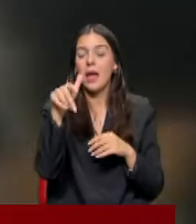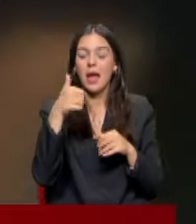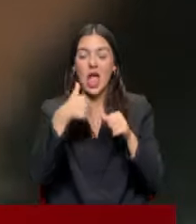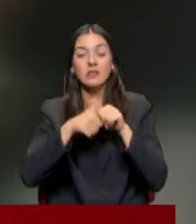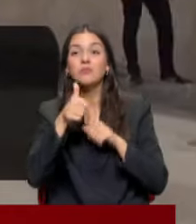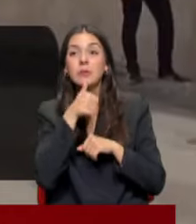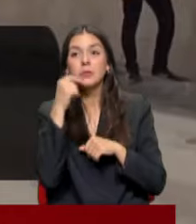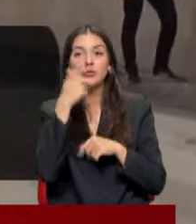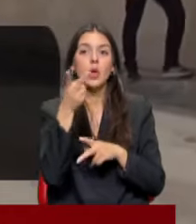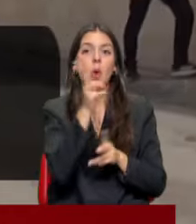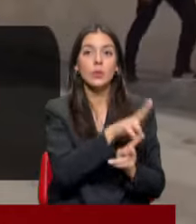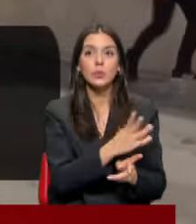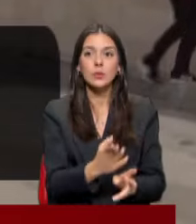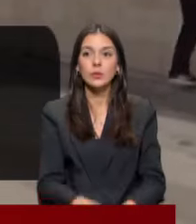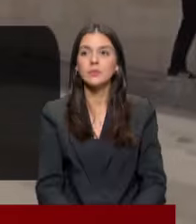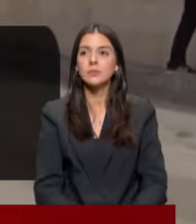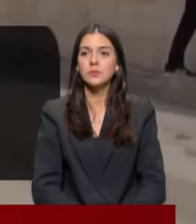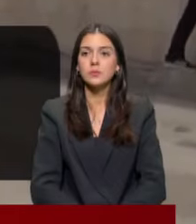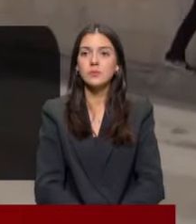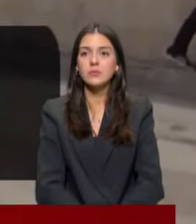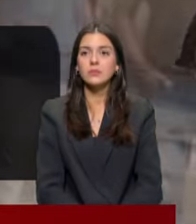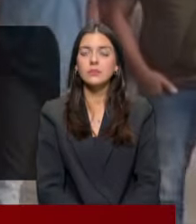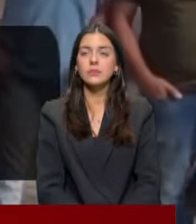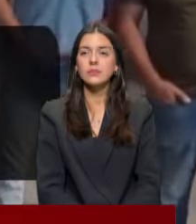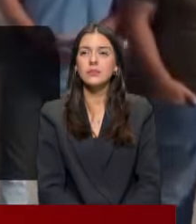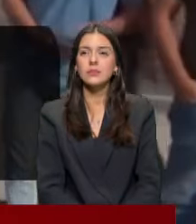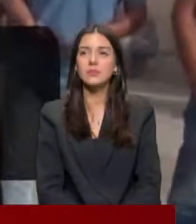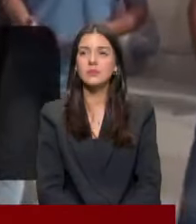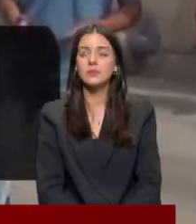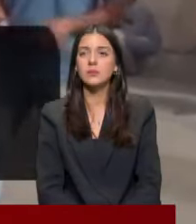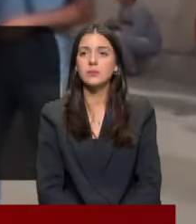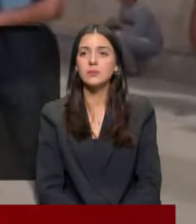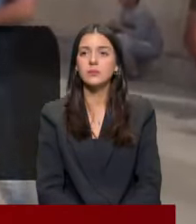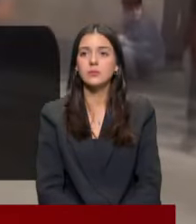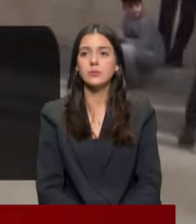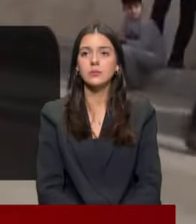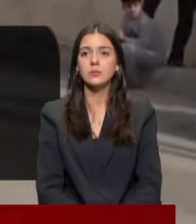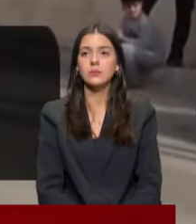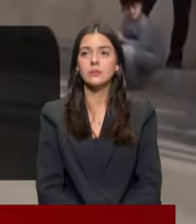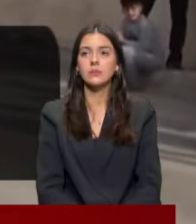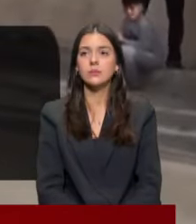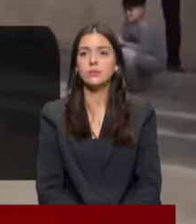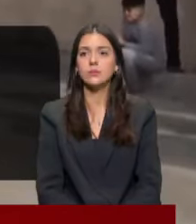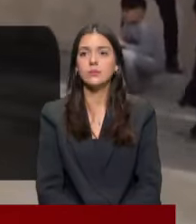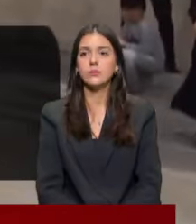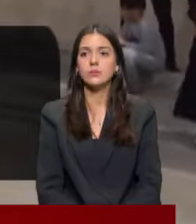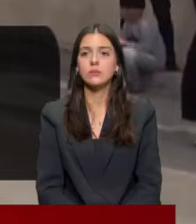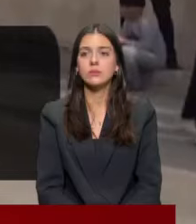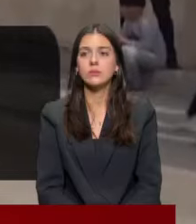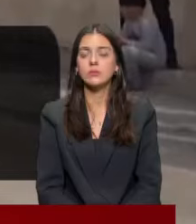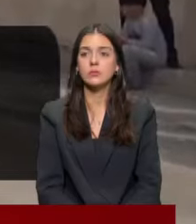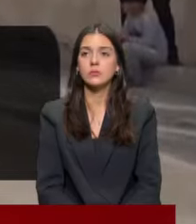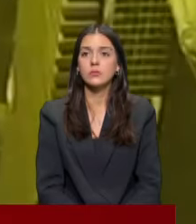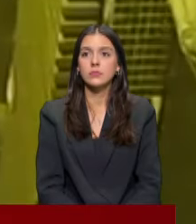tarafından katledildi. Bu insanları nasıl böyle başıboş bırakıyorlar? Bilhassa Adalet Bakanlığı'na sesleniyorum. Bunun gereken cezasını